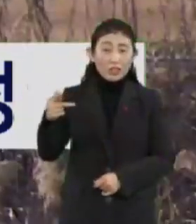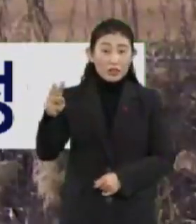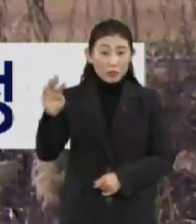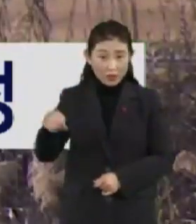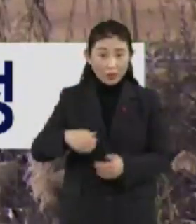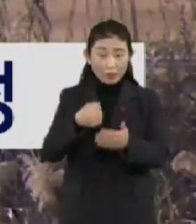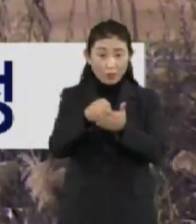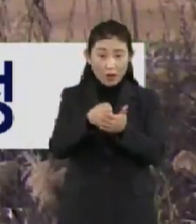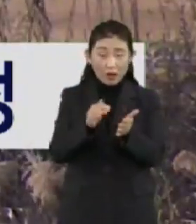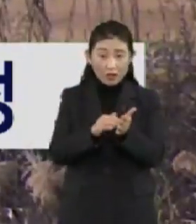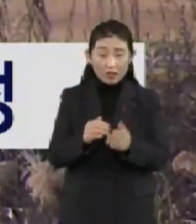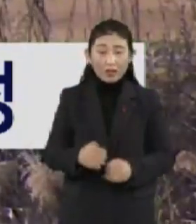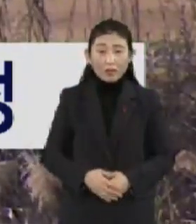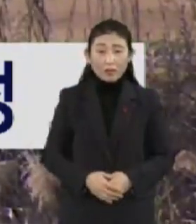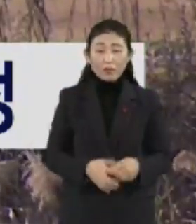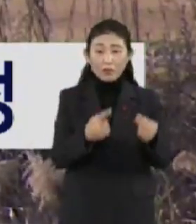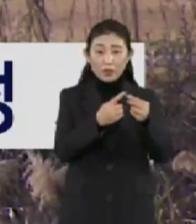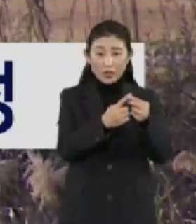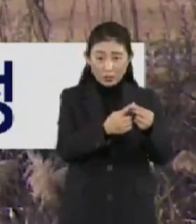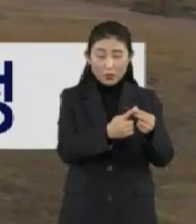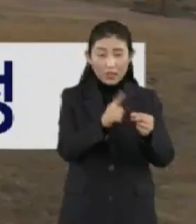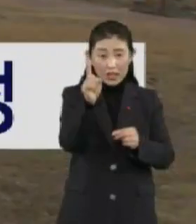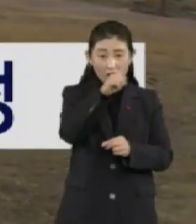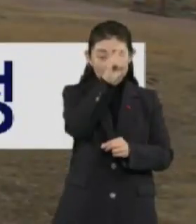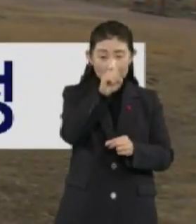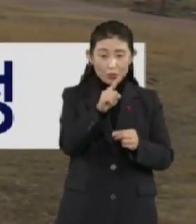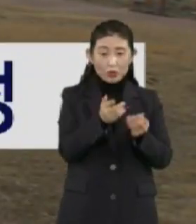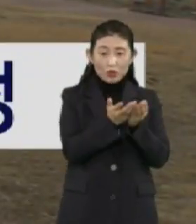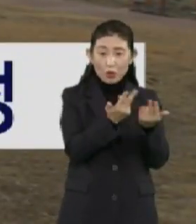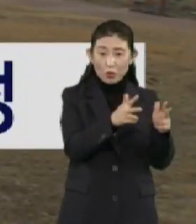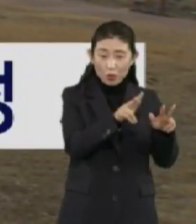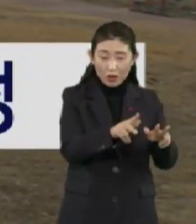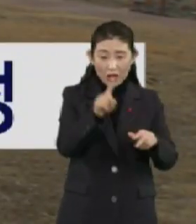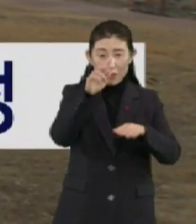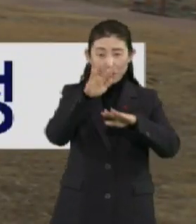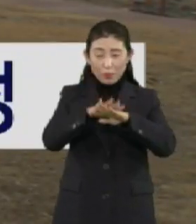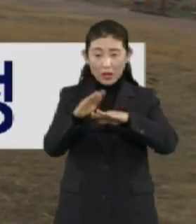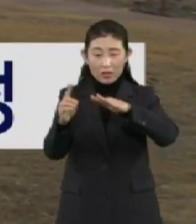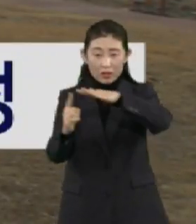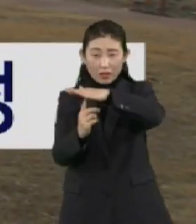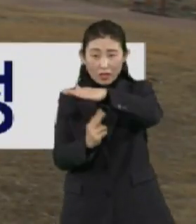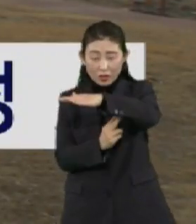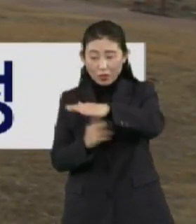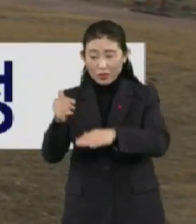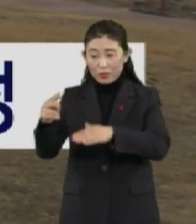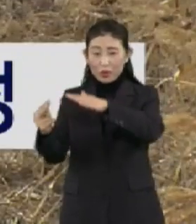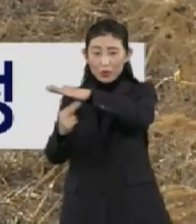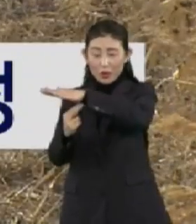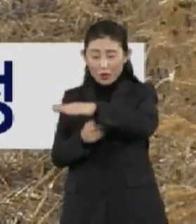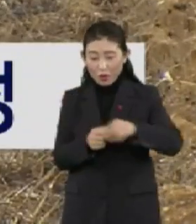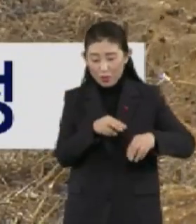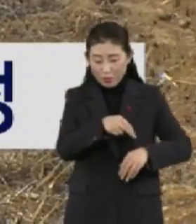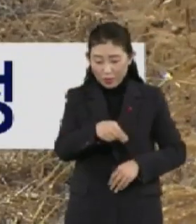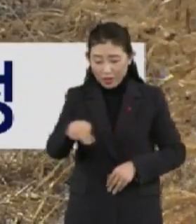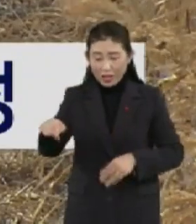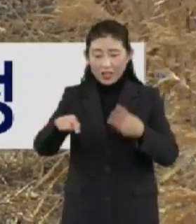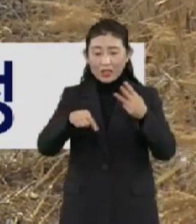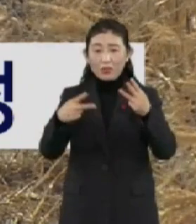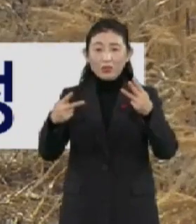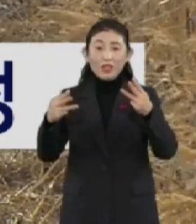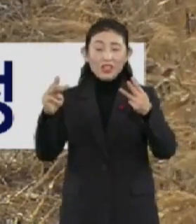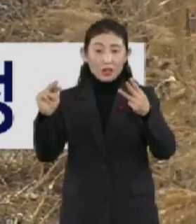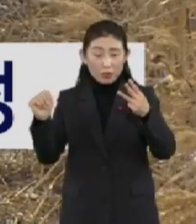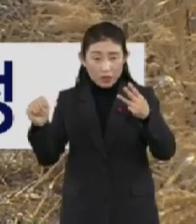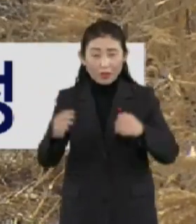21.7km를 선정했습니다. 유등천을 따라 엑스포 수상공원과 한밭대교, 삼천교 구간을 걷는 3.2km의